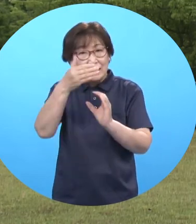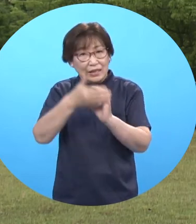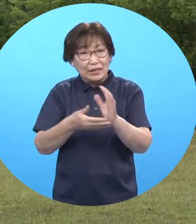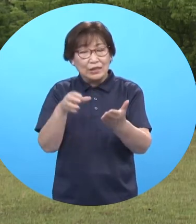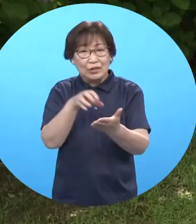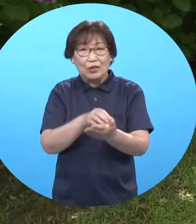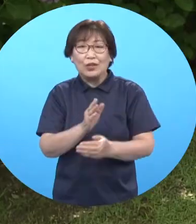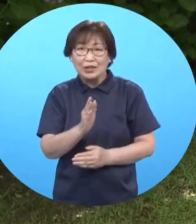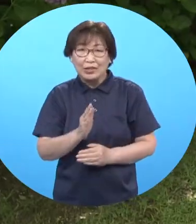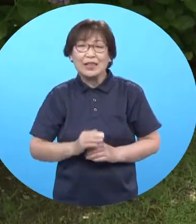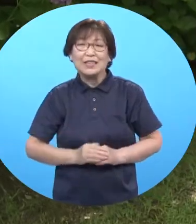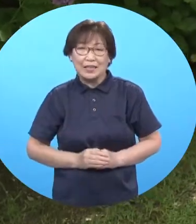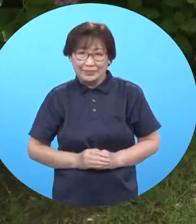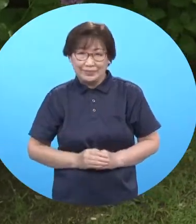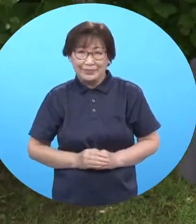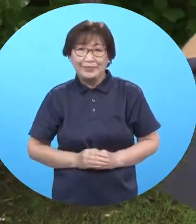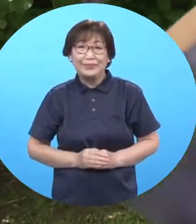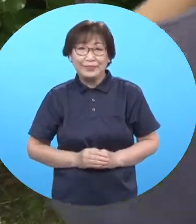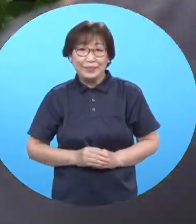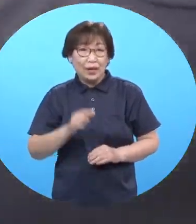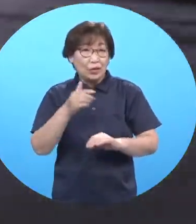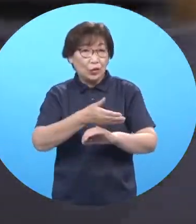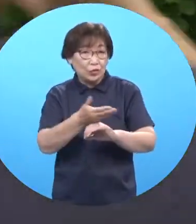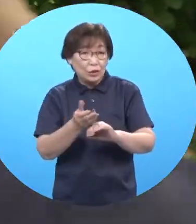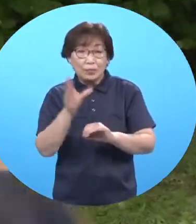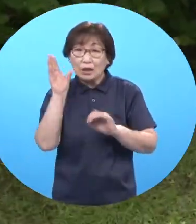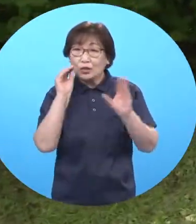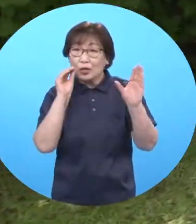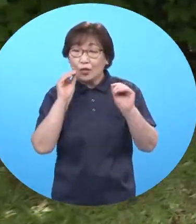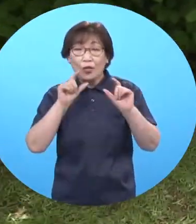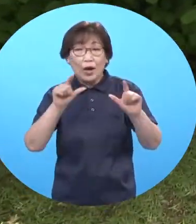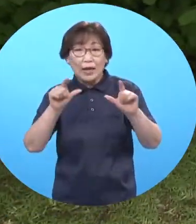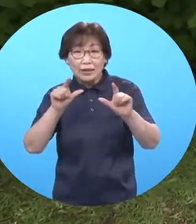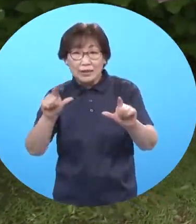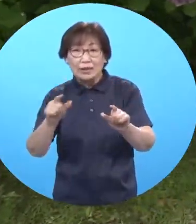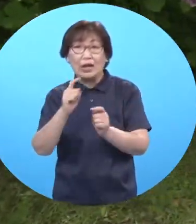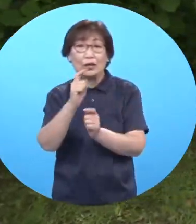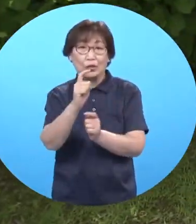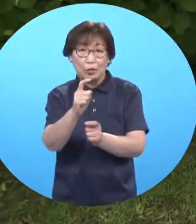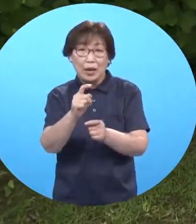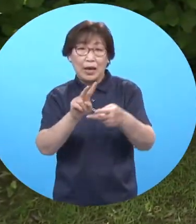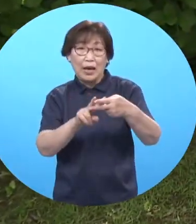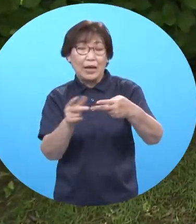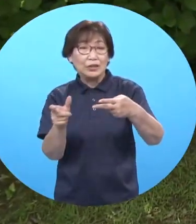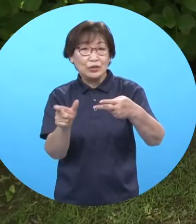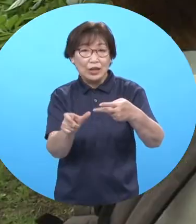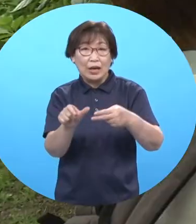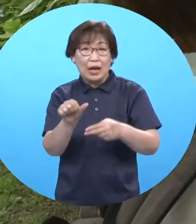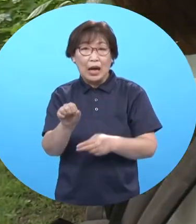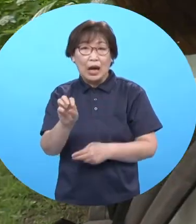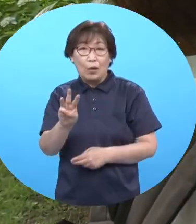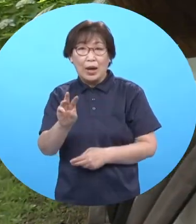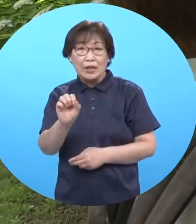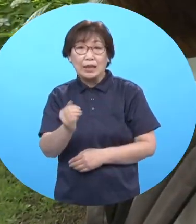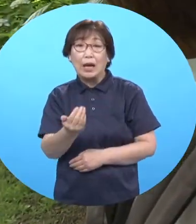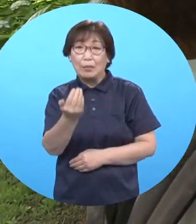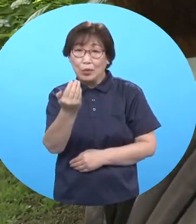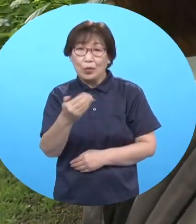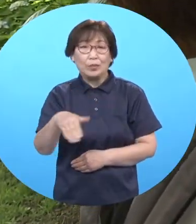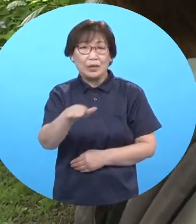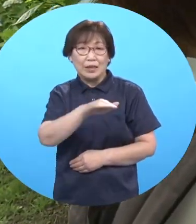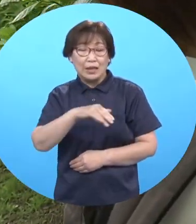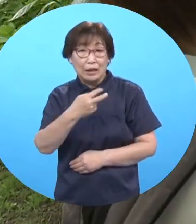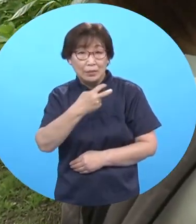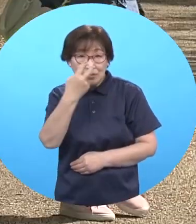ください。 徳島の情報発信の合言葉ハッシュタグあわさぽ、皆さんが見つ